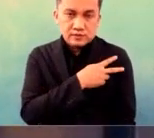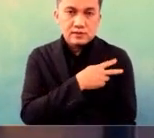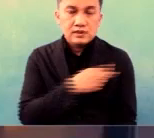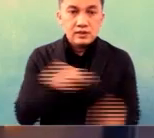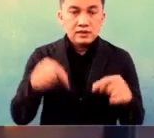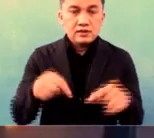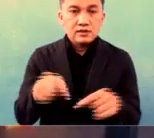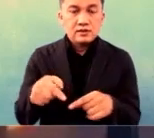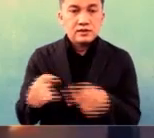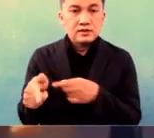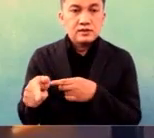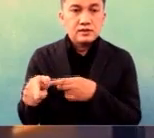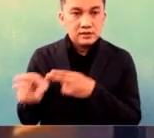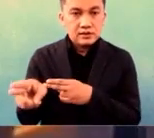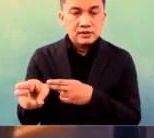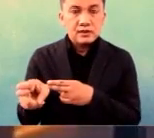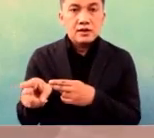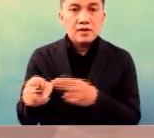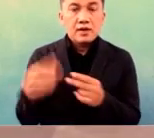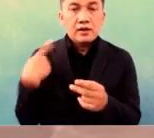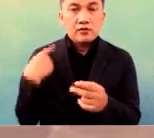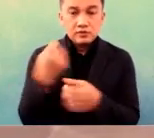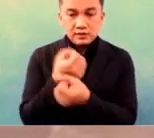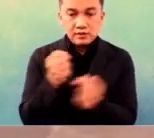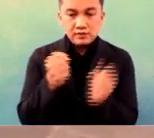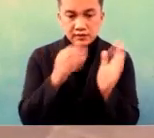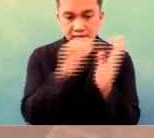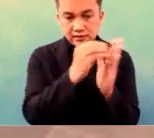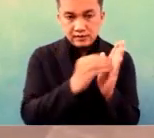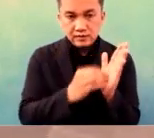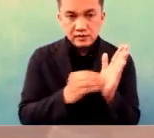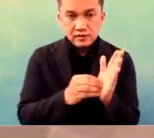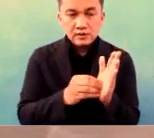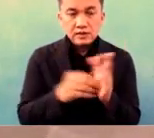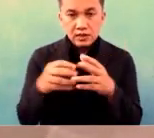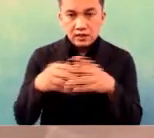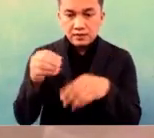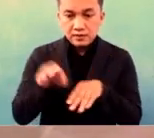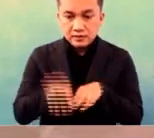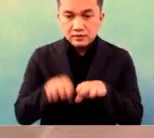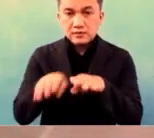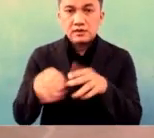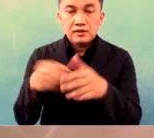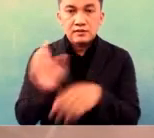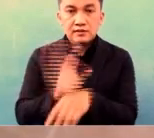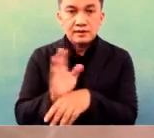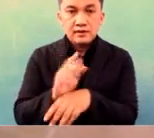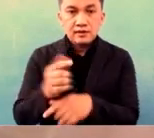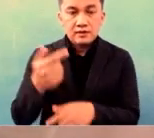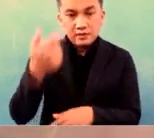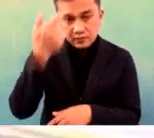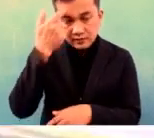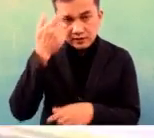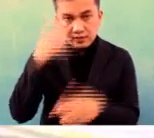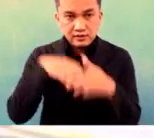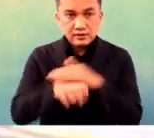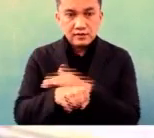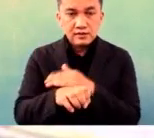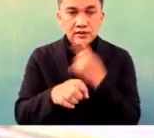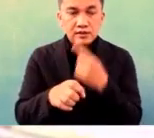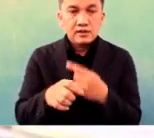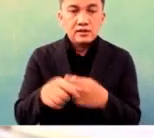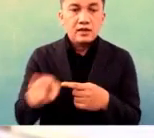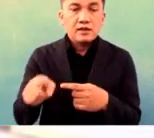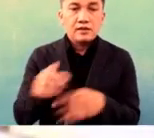acrylic barrier sa ticket booth. Pagipagit na din ang mga upuan at bawal ang pagkain at inumin sa loob. Kaya sabi ng management, ligtas daw ang